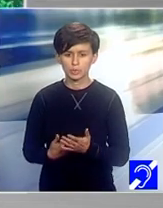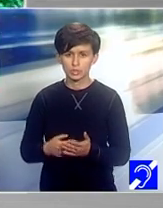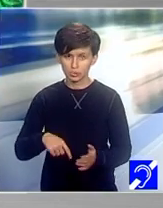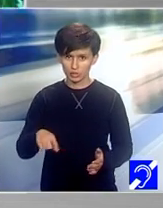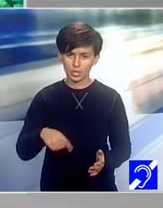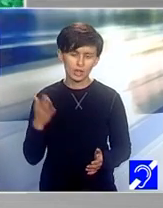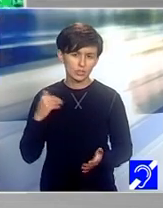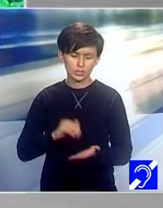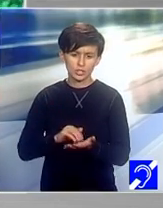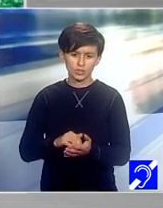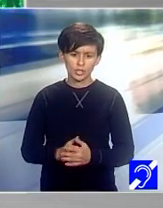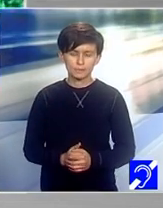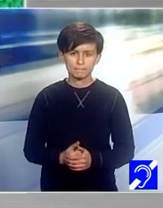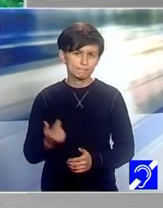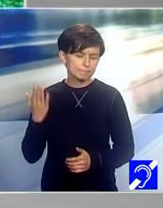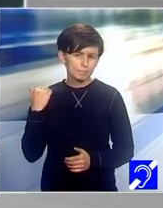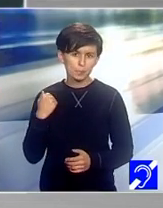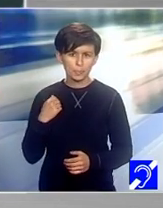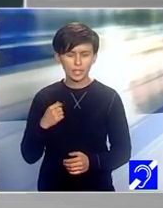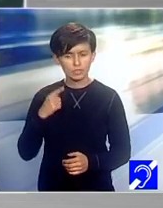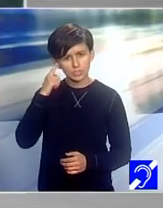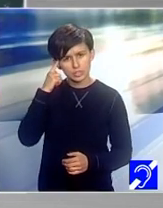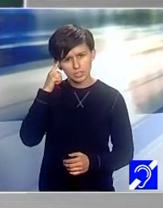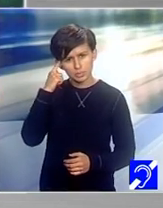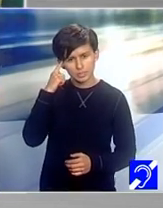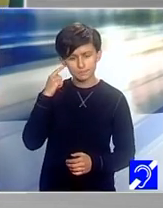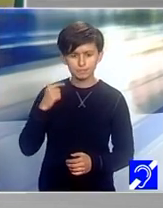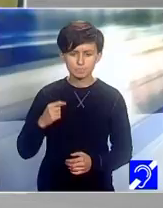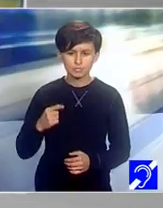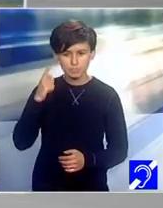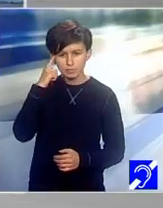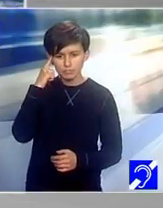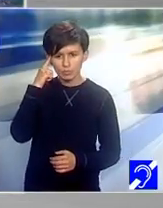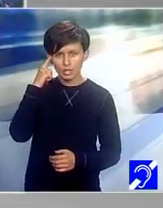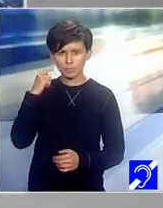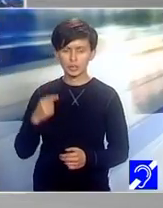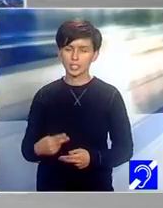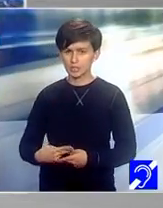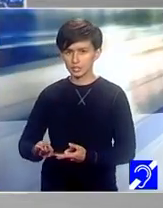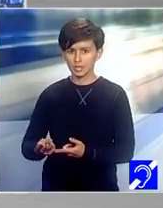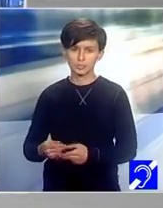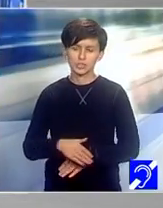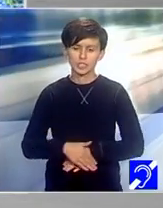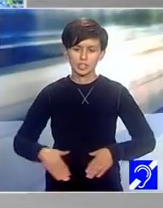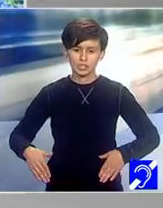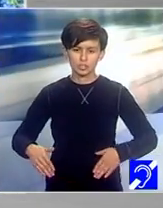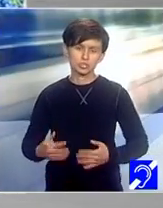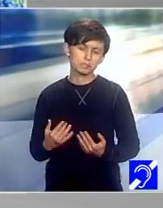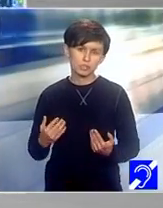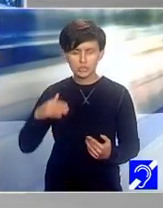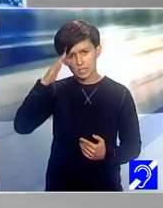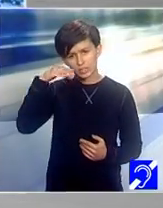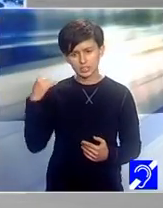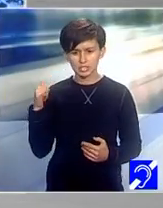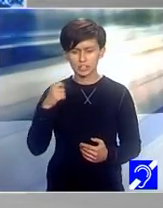au existat memorii transmise juriului cu câteva zile înainte de a veni în Cluj, pentru juri a fost o